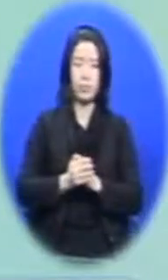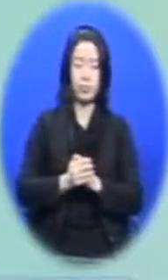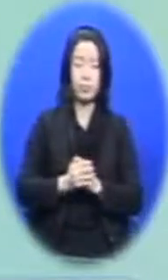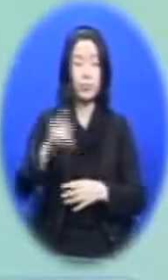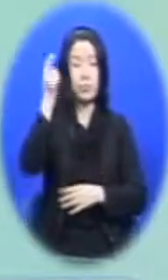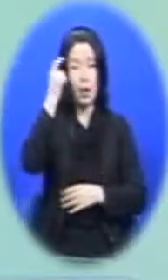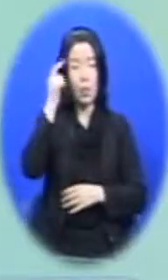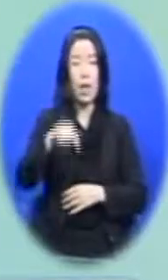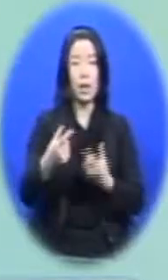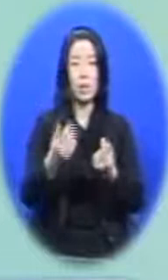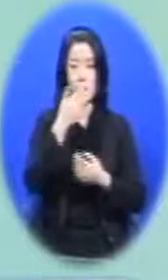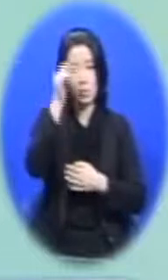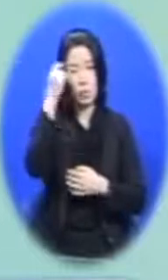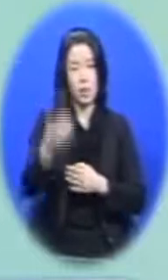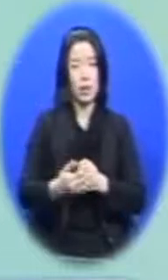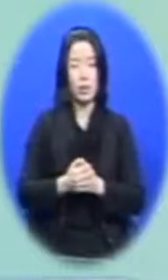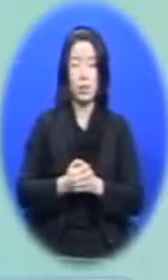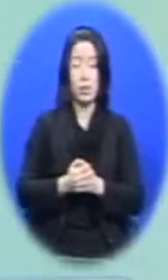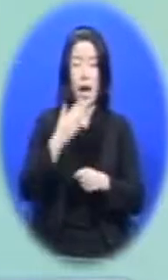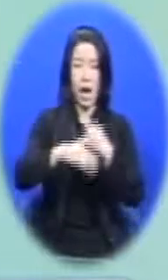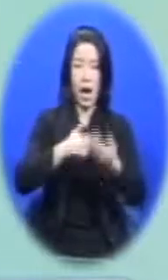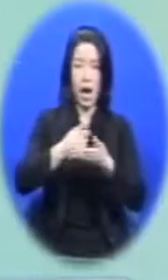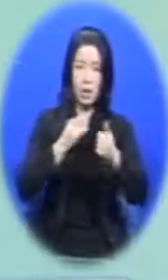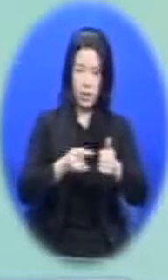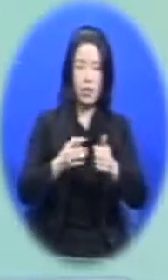왜 이렇지요? 하나님께서